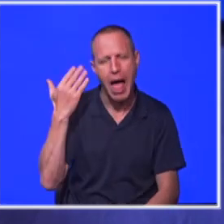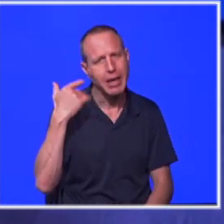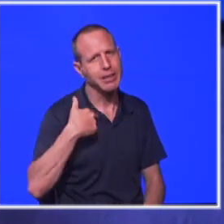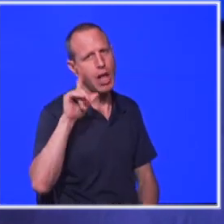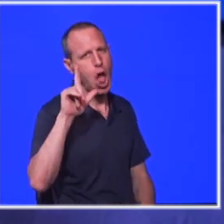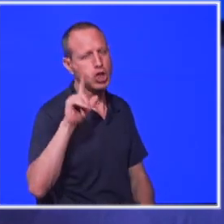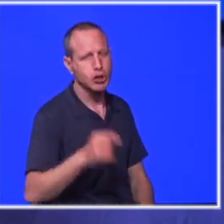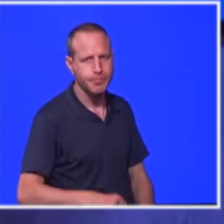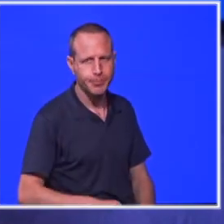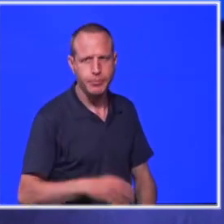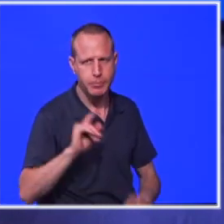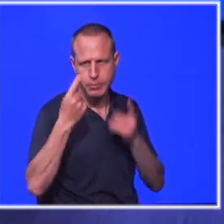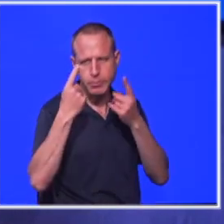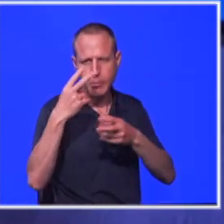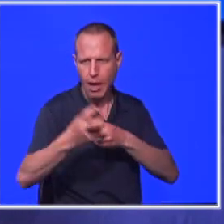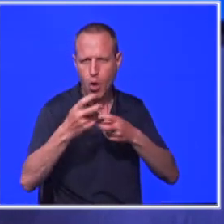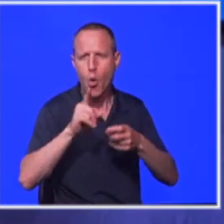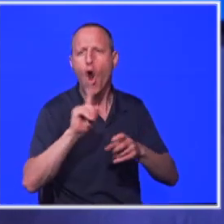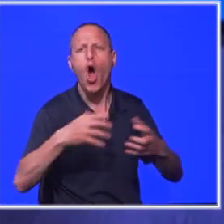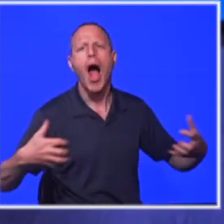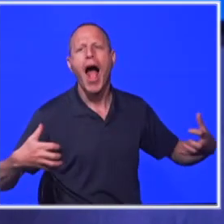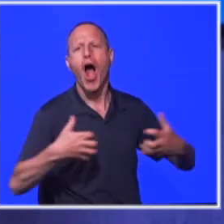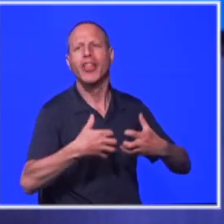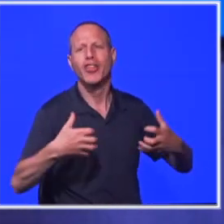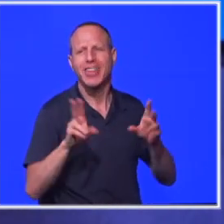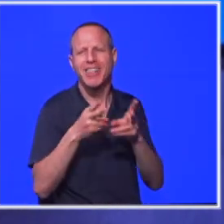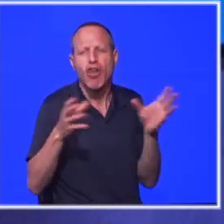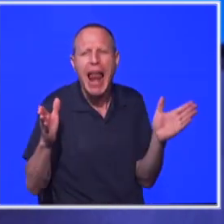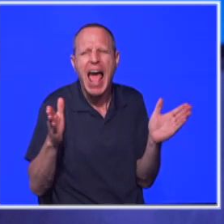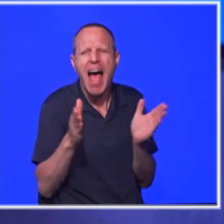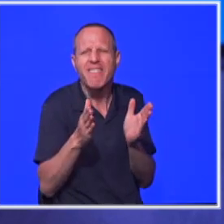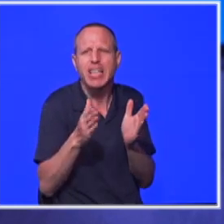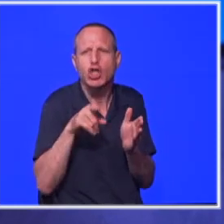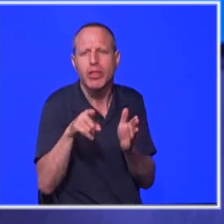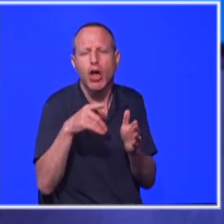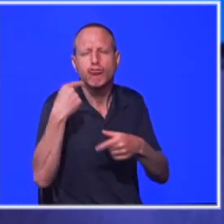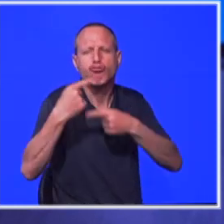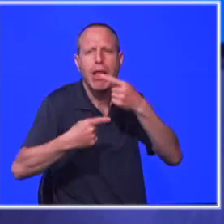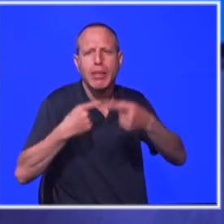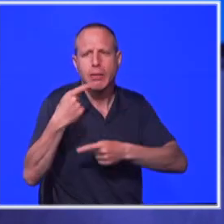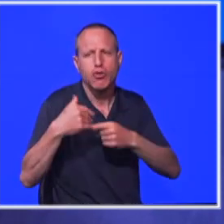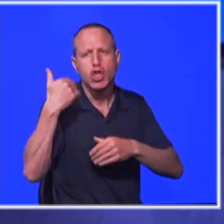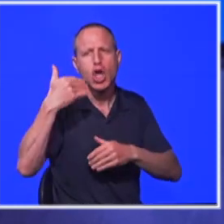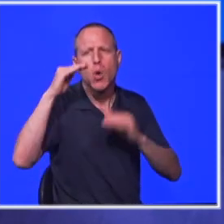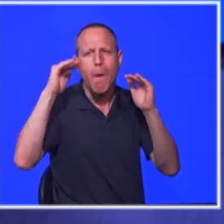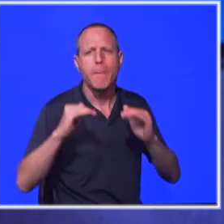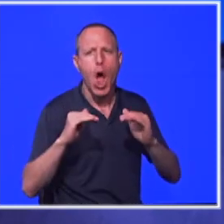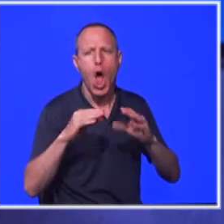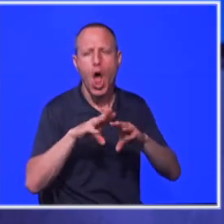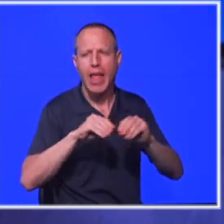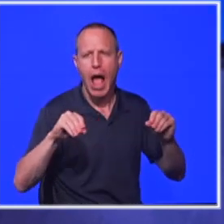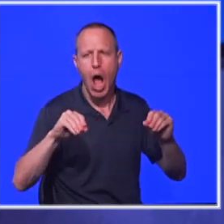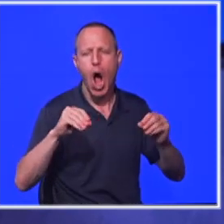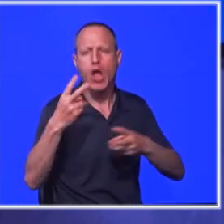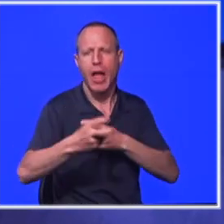קורה אז? חקלאות היא לא אקורדיון. אי אפשר לקבץ אותה במשך שנים, שיהיו פחות קרקעות חקלאיות, שלא